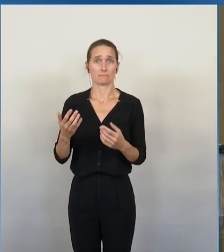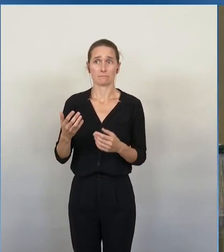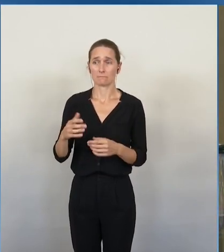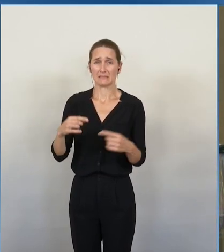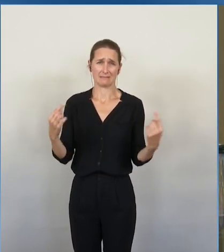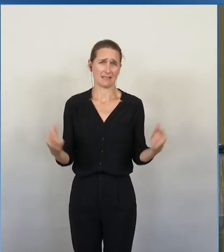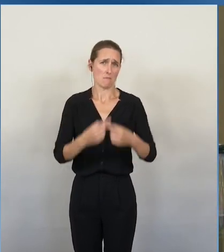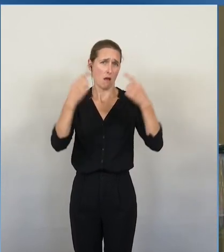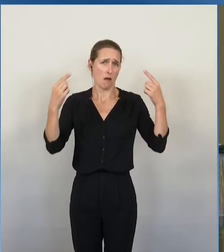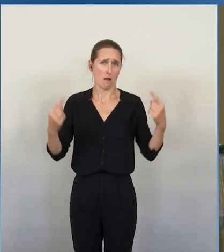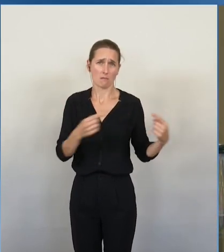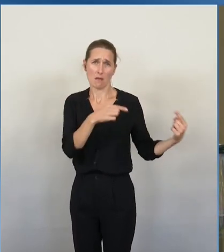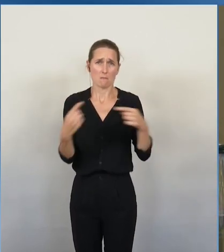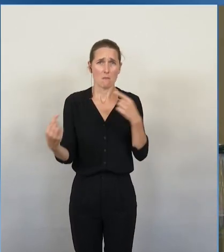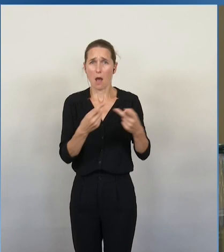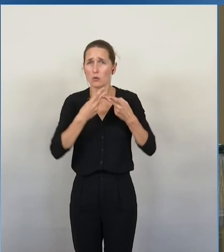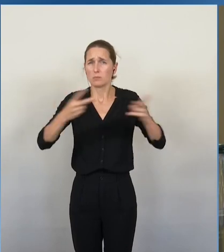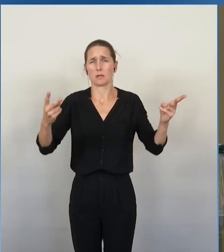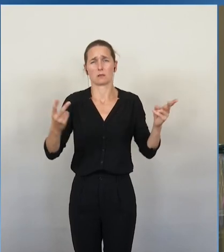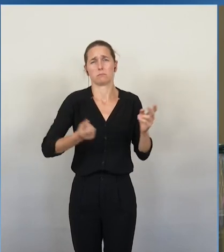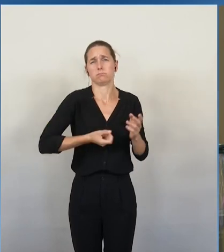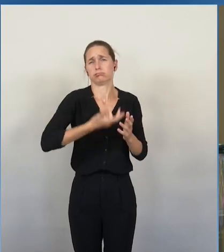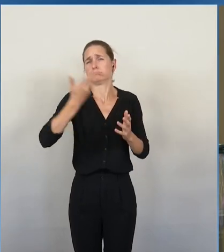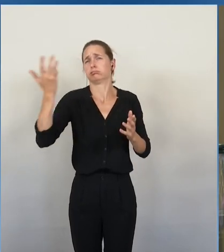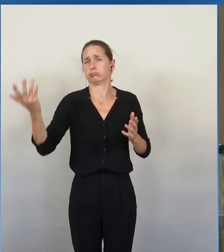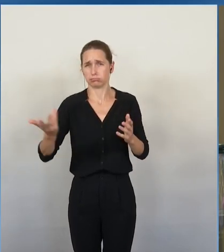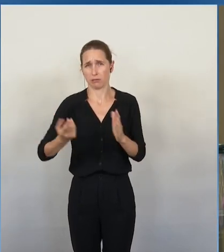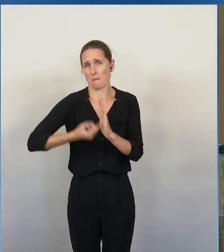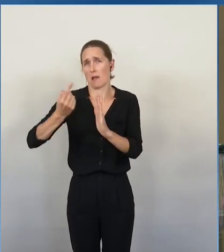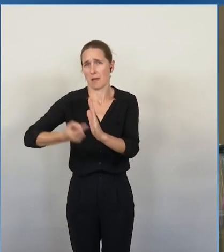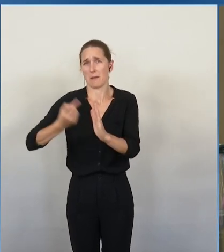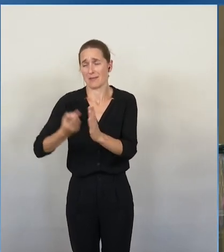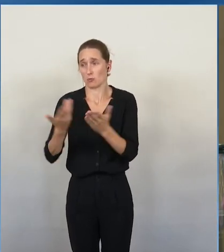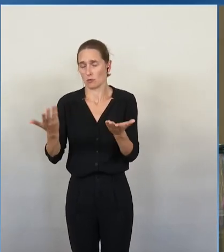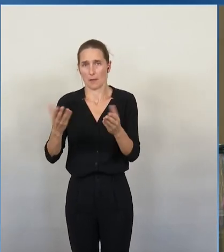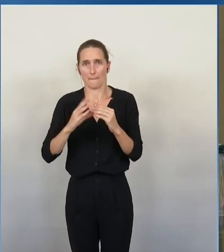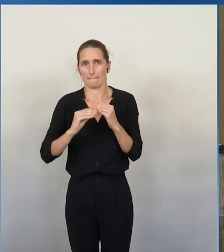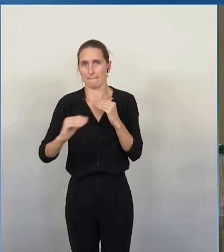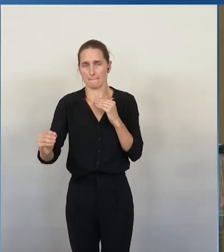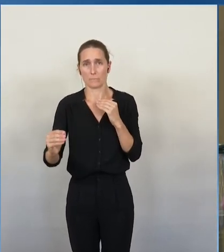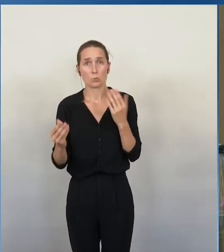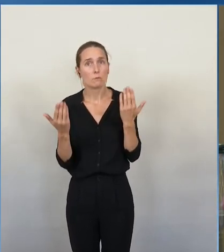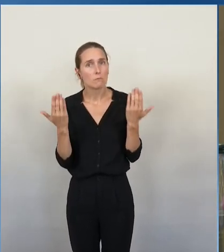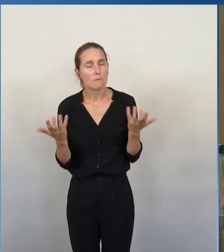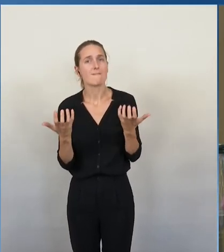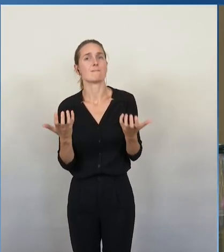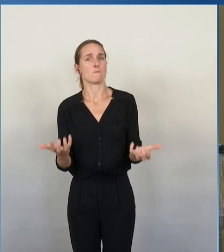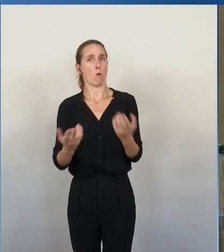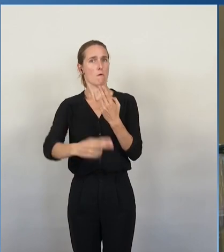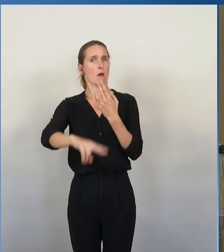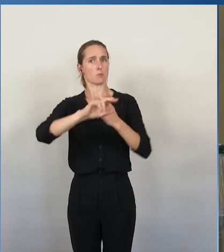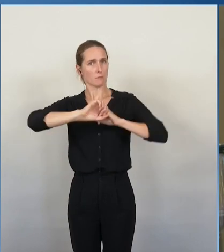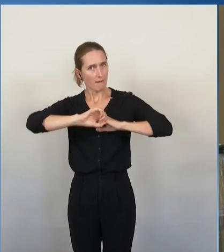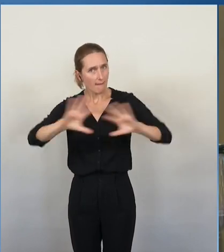débats publics ont eu lieu aujourd'hui on aimerait avoir une réponse claire précise à quand et comment